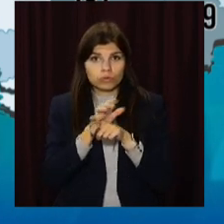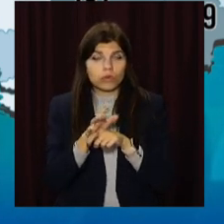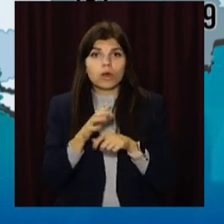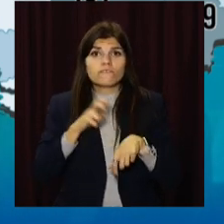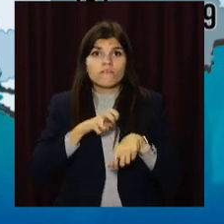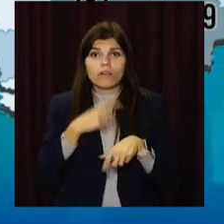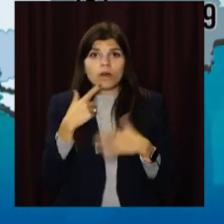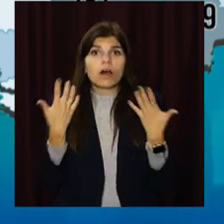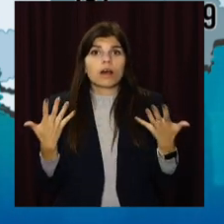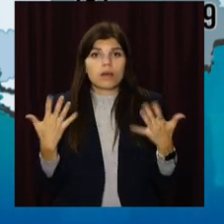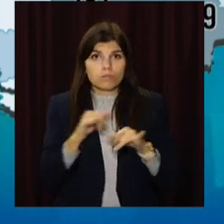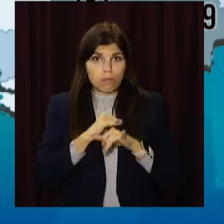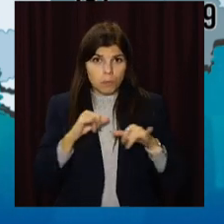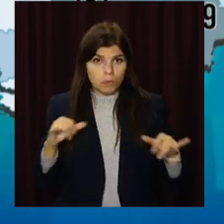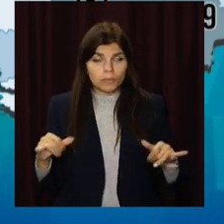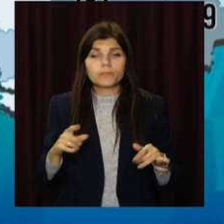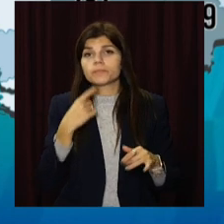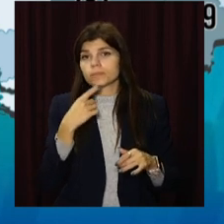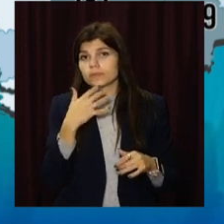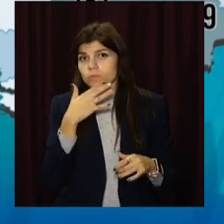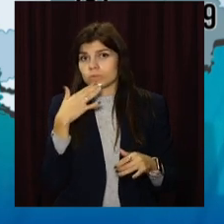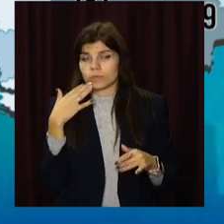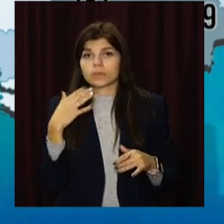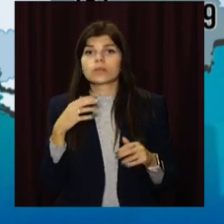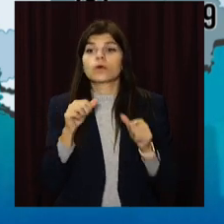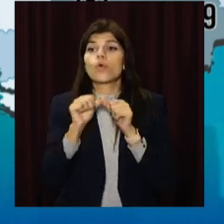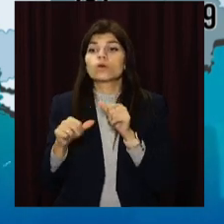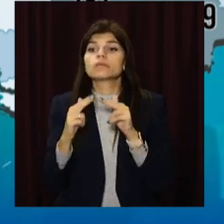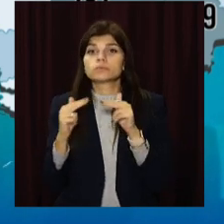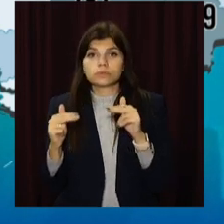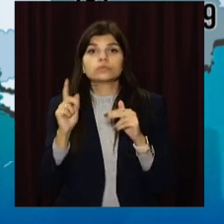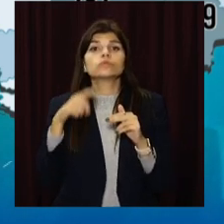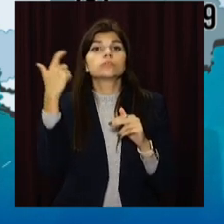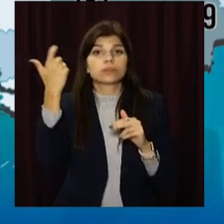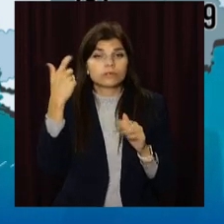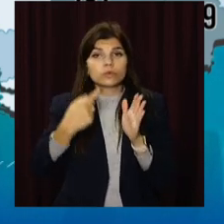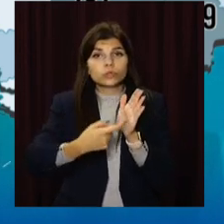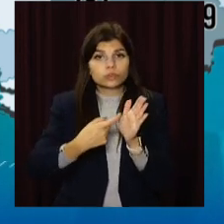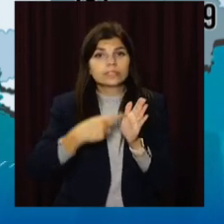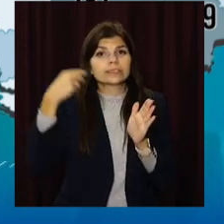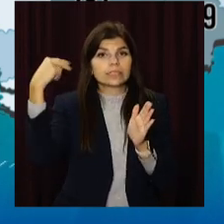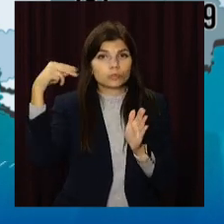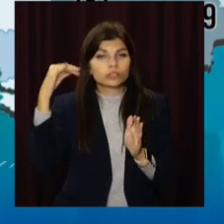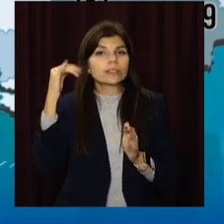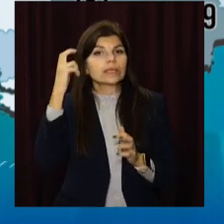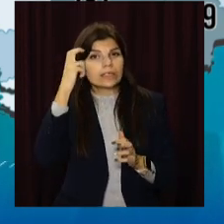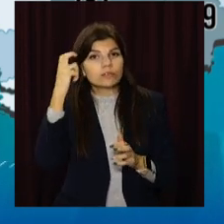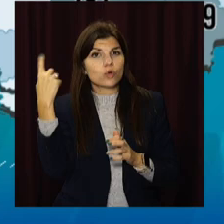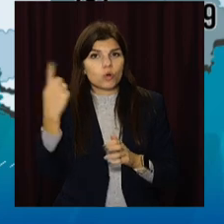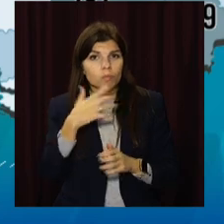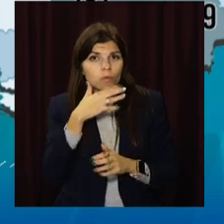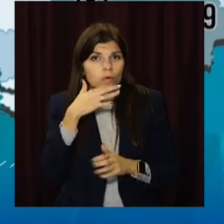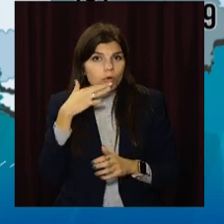стрімко шириться. Антирекорд за кількістю нових випадків, окрім Дніпропетровщини, у Харківській, Донецькій, Запорізькій та Київській